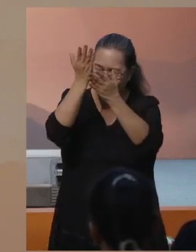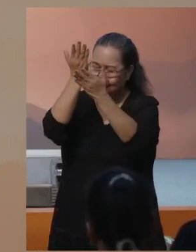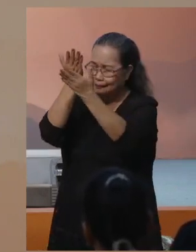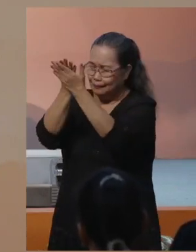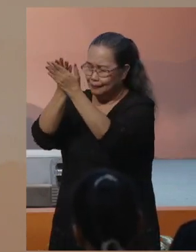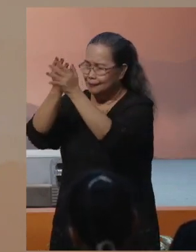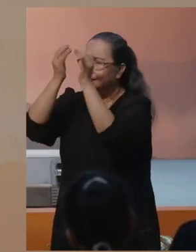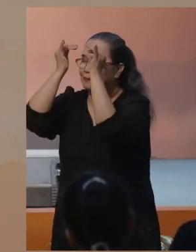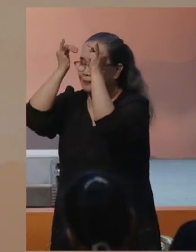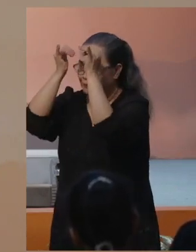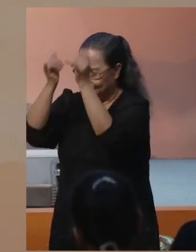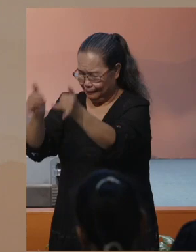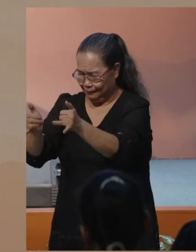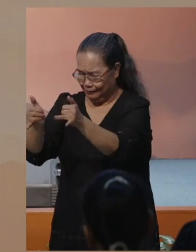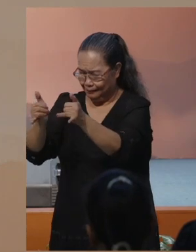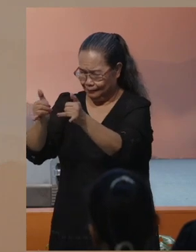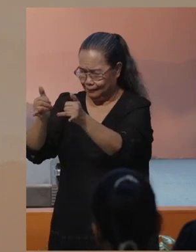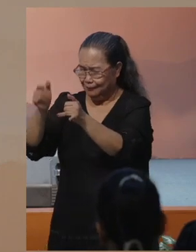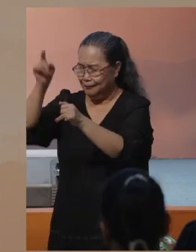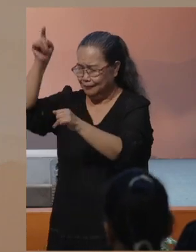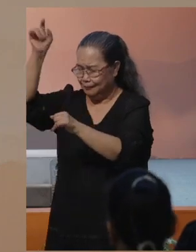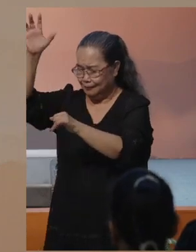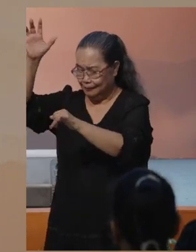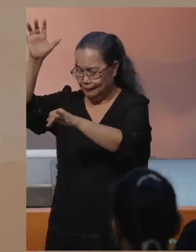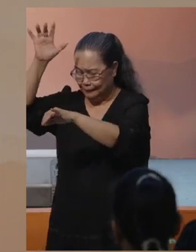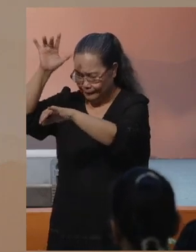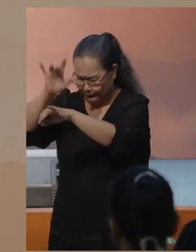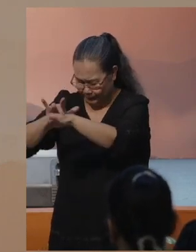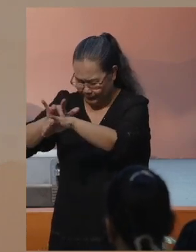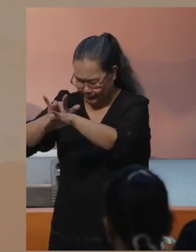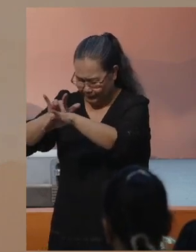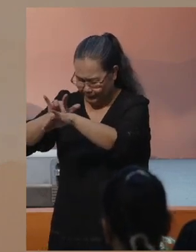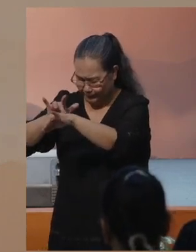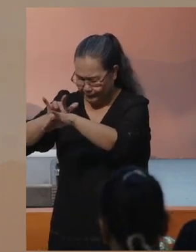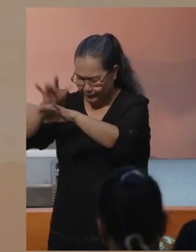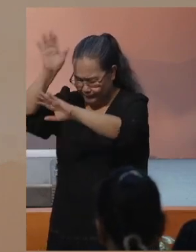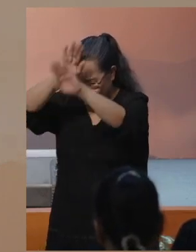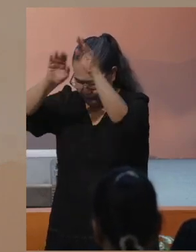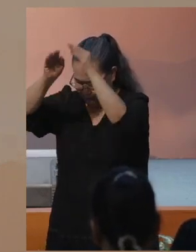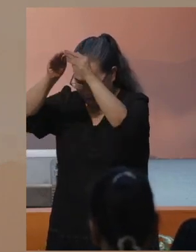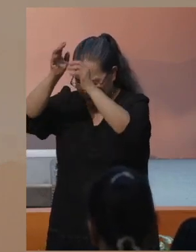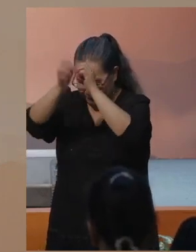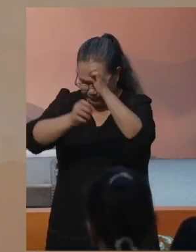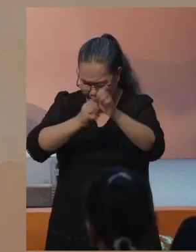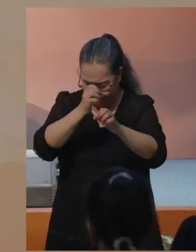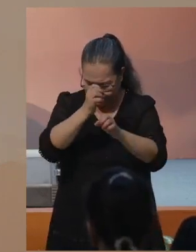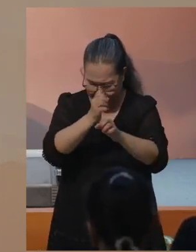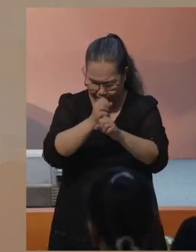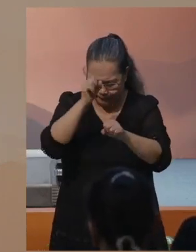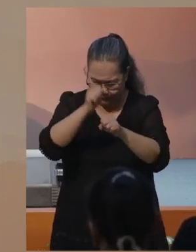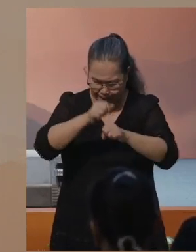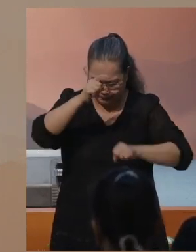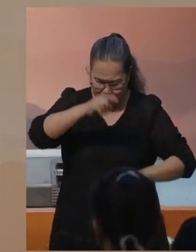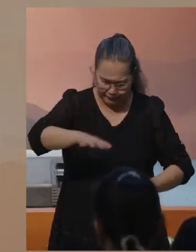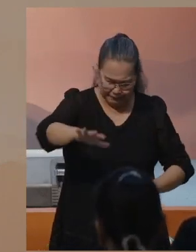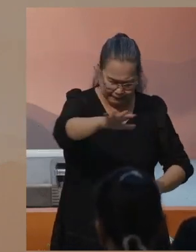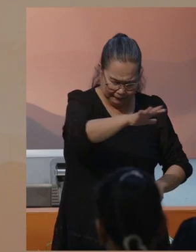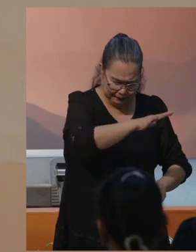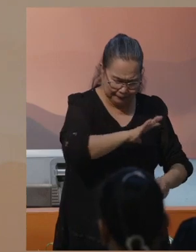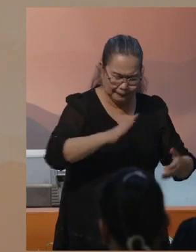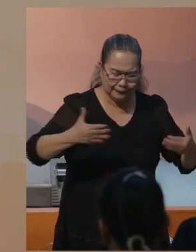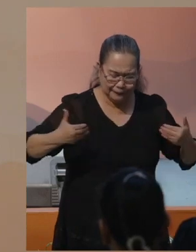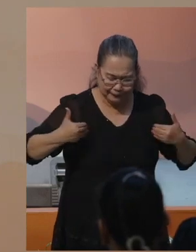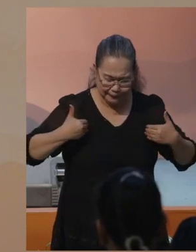inyo. Pakilusin niyo, Panginoon, ang langit at lupa upang kami ay magkaroon